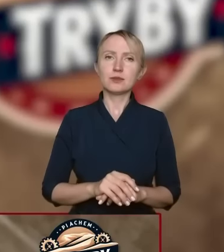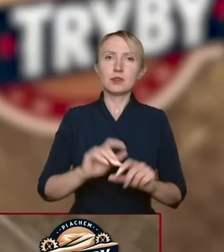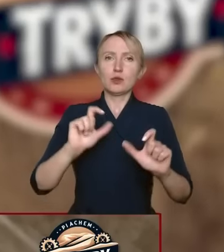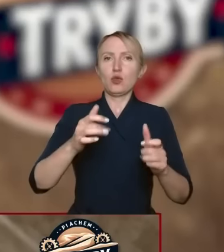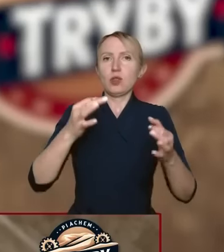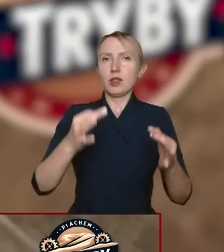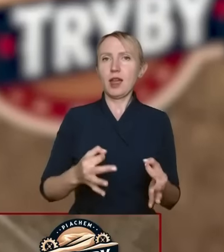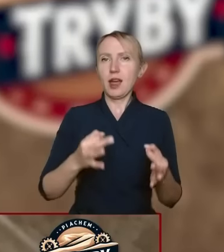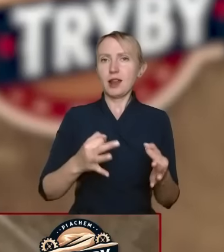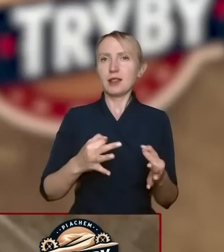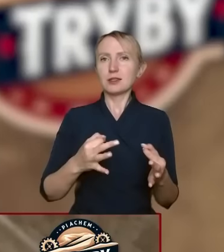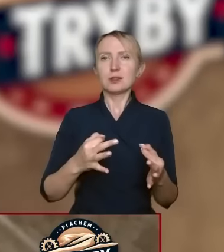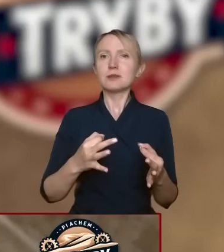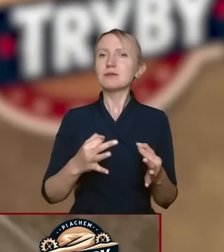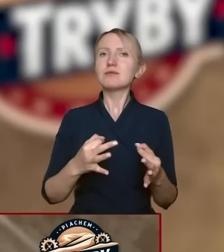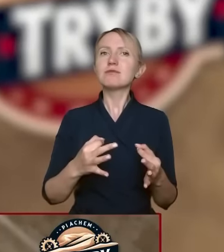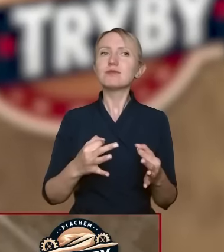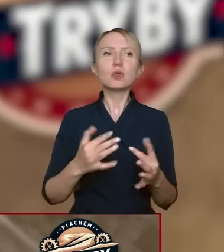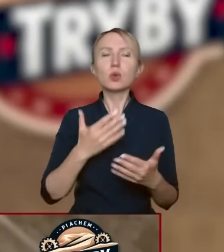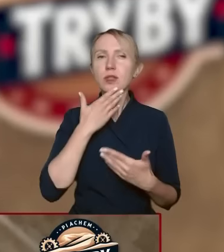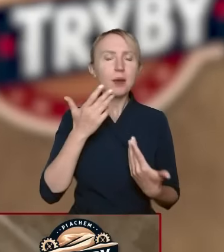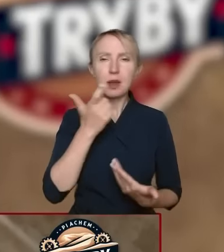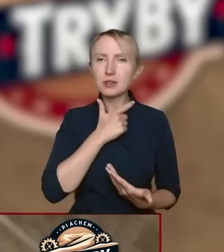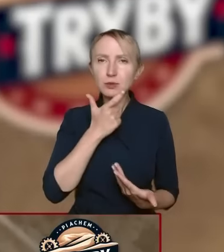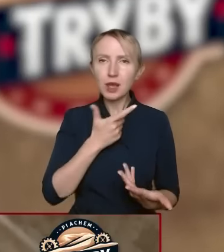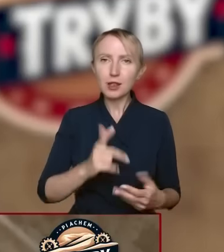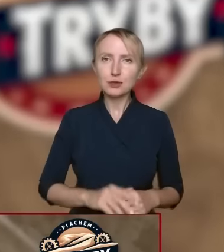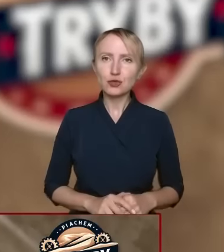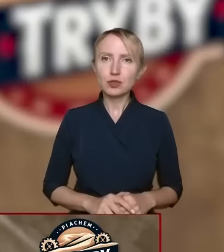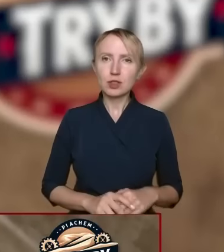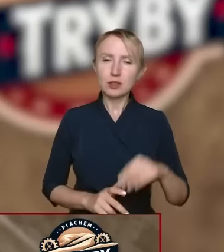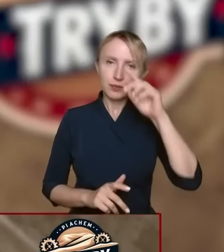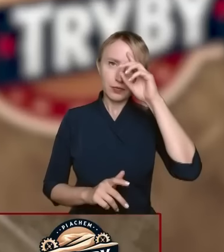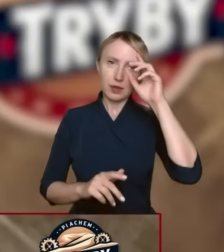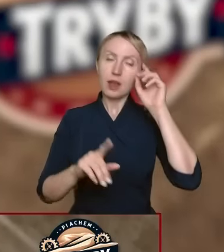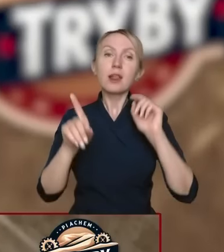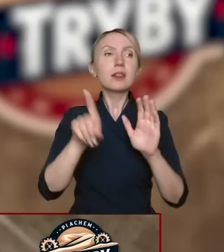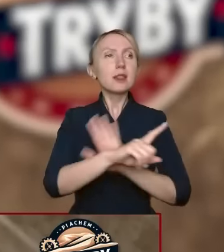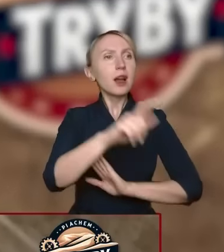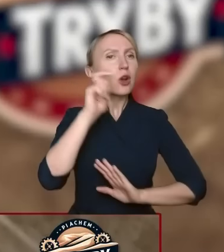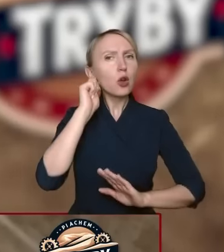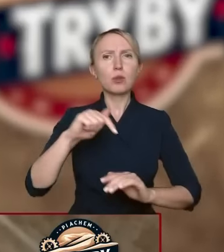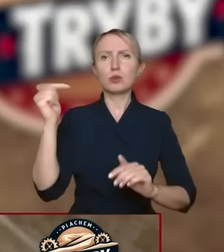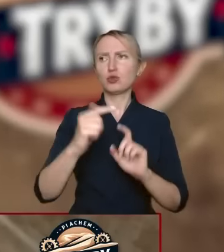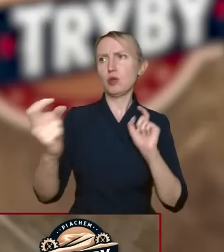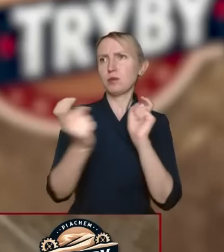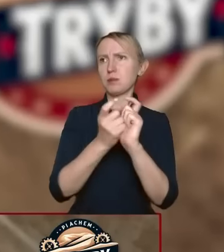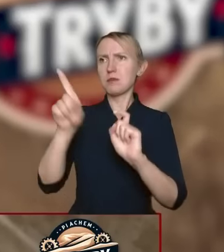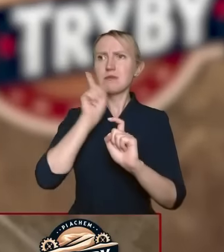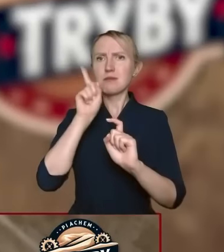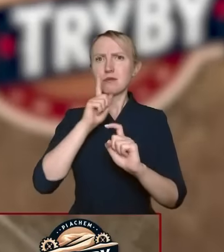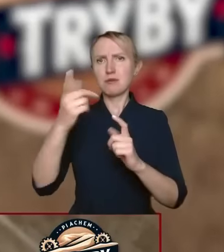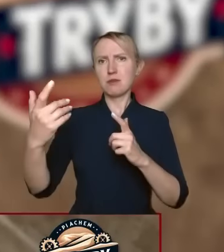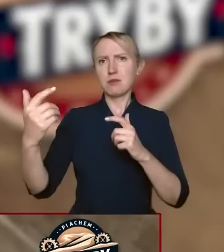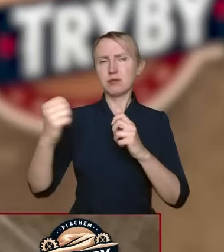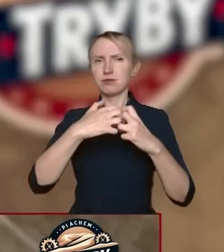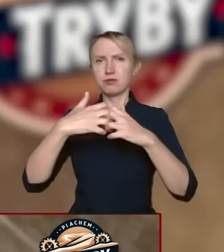jest, zupełnie jest nieśmieszne. No bo zwłaszcza dla tych pań, które muszą się z takim...